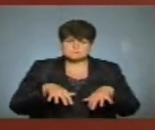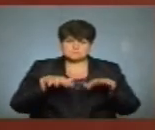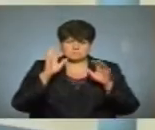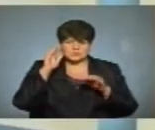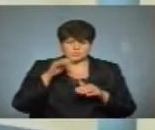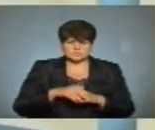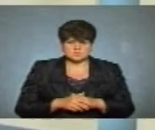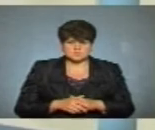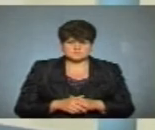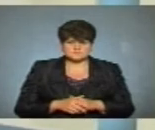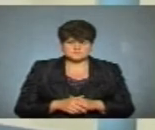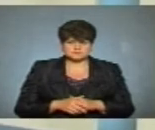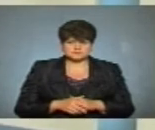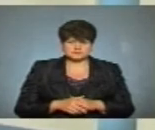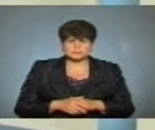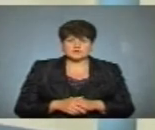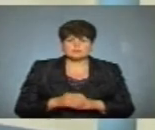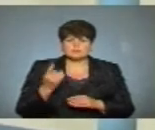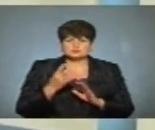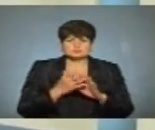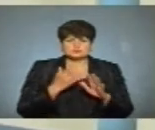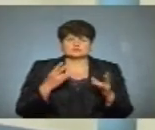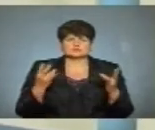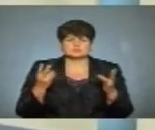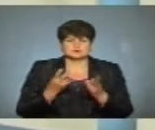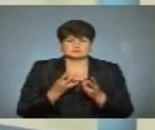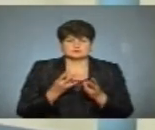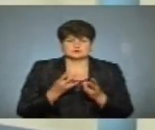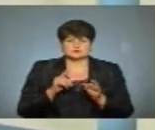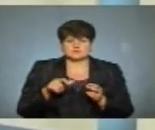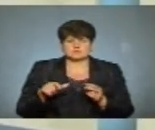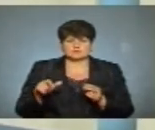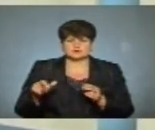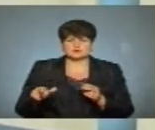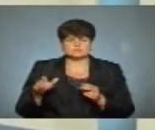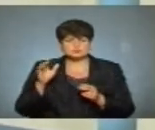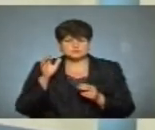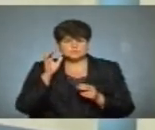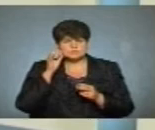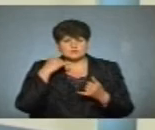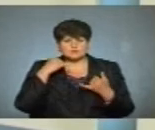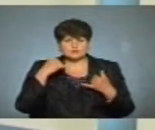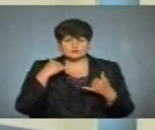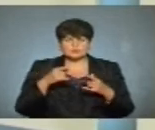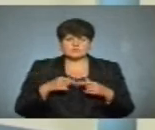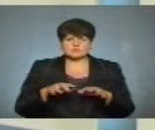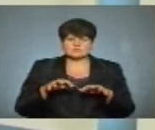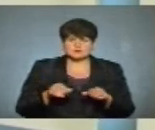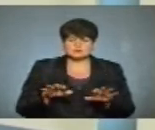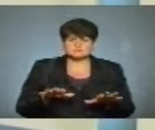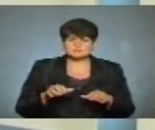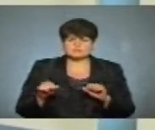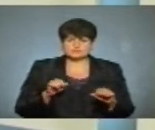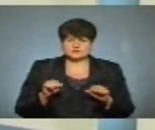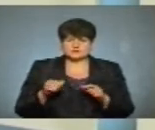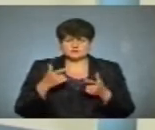зокрема? Ну, в першу чергу, треба громадянам дослухатися до повідомлень органів влади, місцевої влади, а